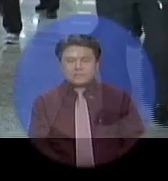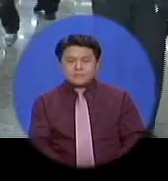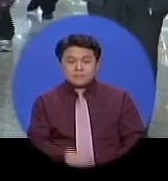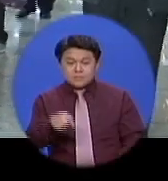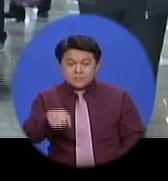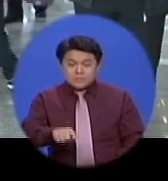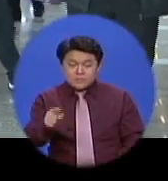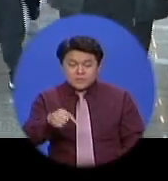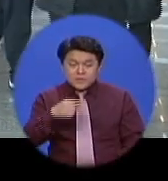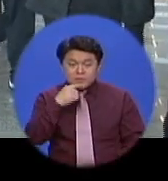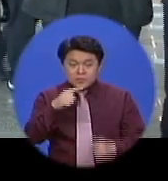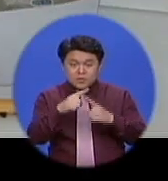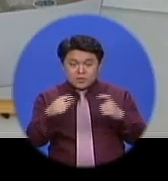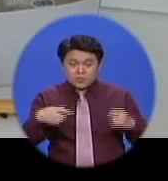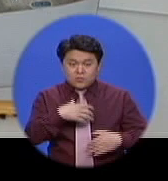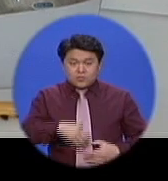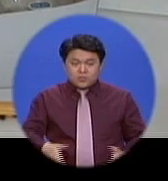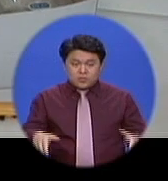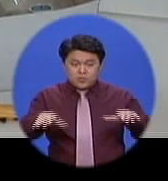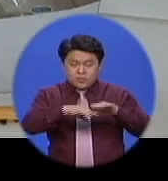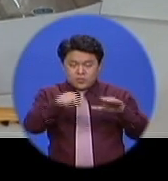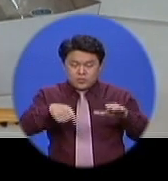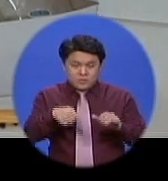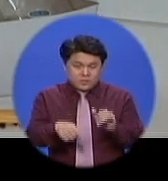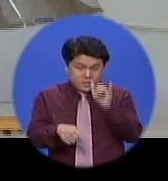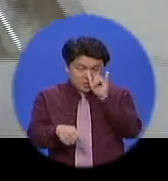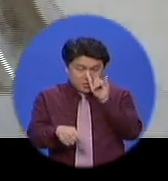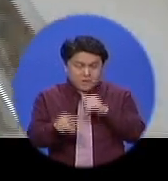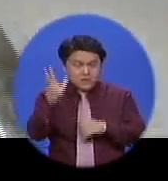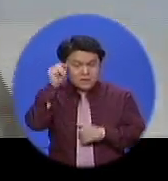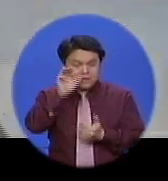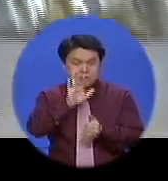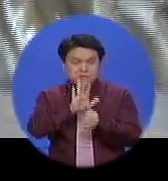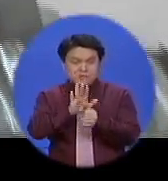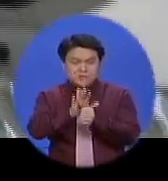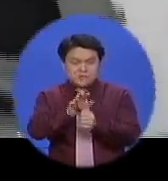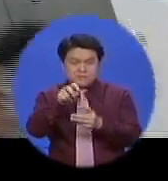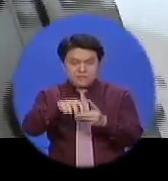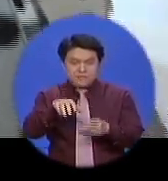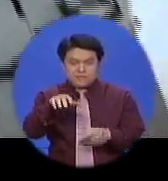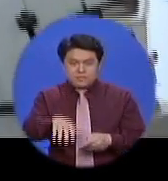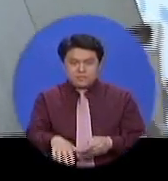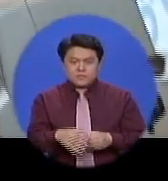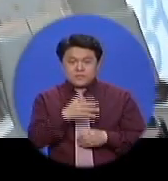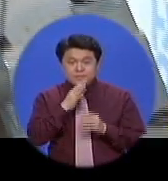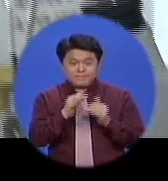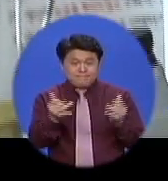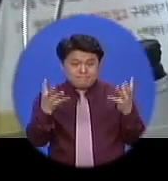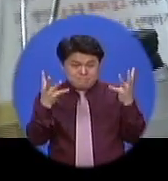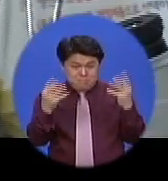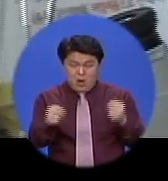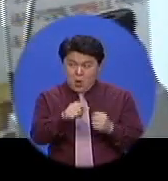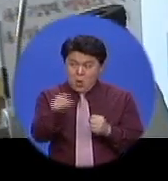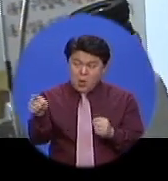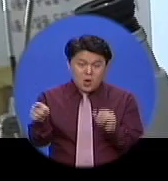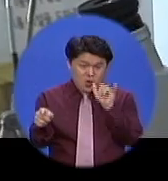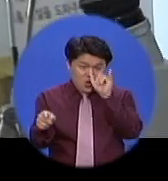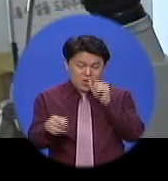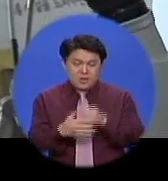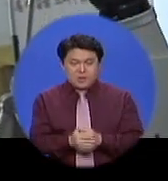이곳은 동대문구청 강당에 위치한 치매지원센터. 많은 어르신들이 보이는데요.